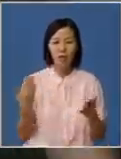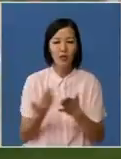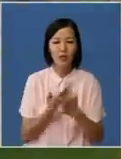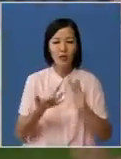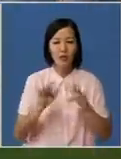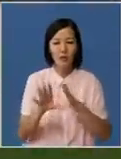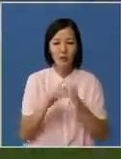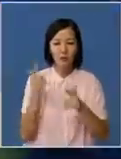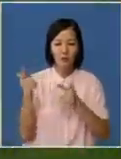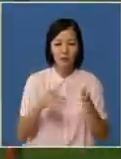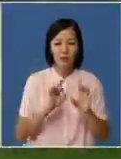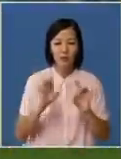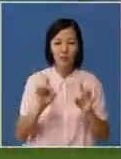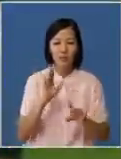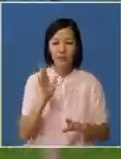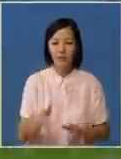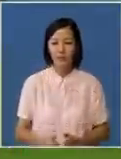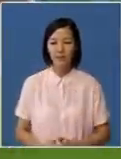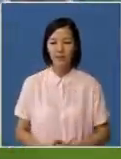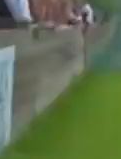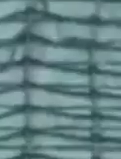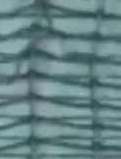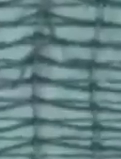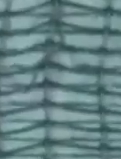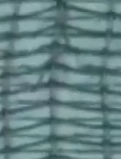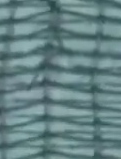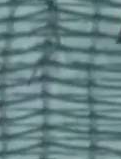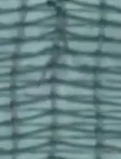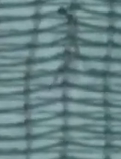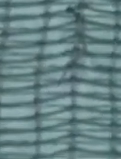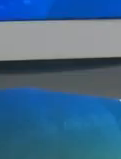ақпараттармен дайындаған Елдана Сәрсенбаева, Меруерт Қыдырбайқызы, Жетісу арнасы.